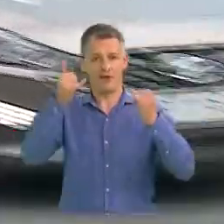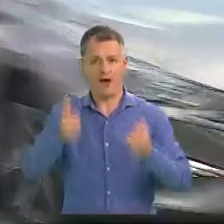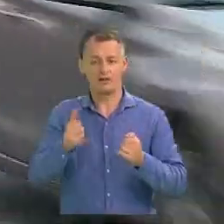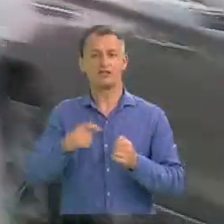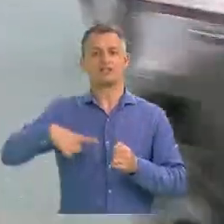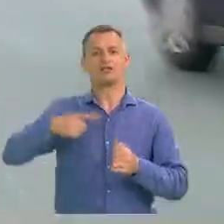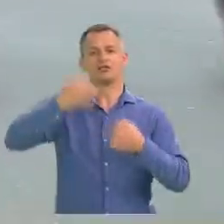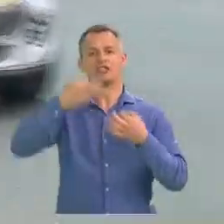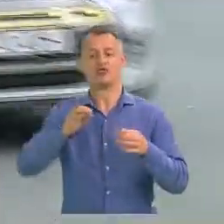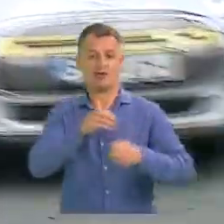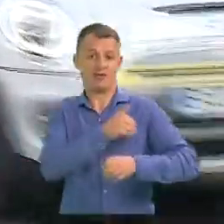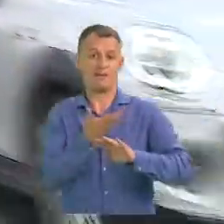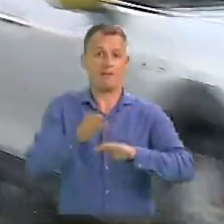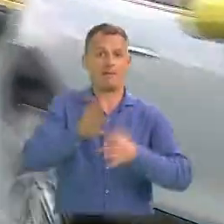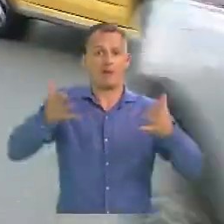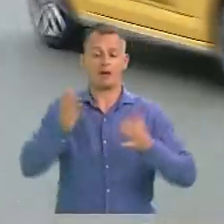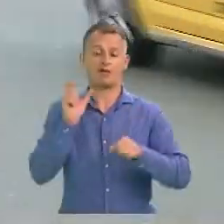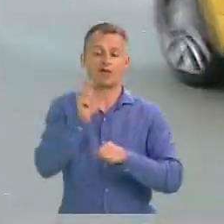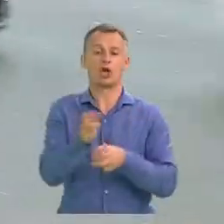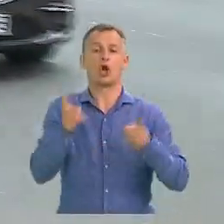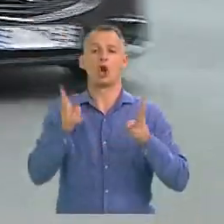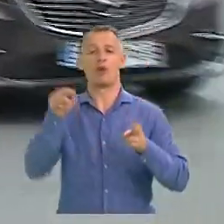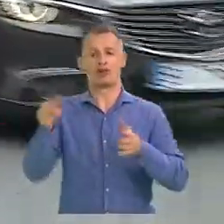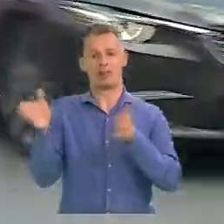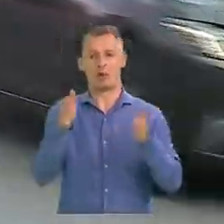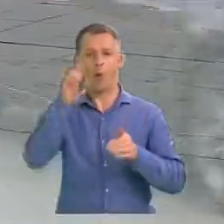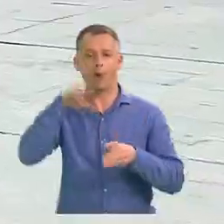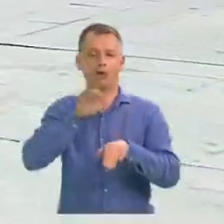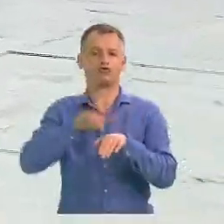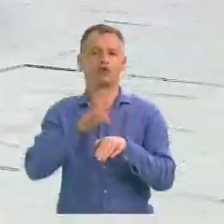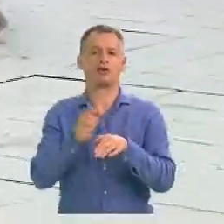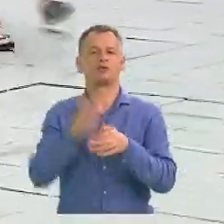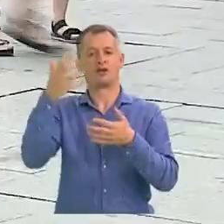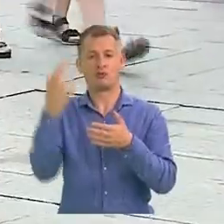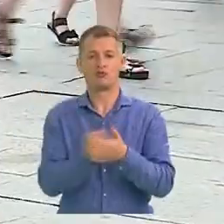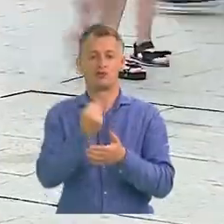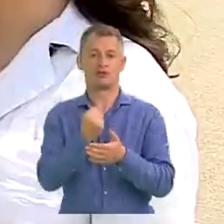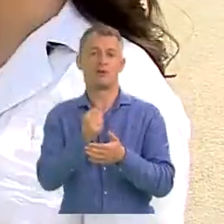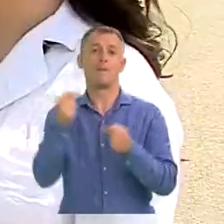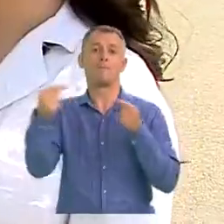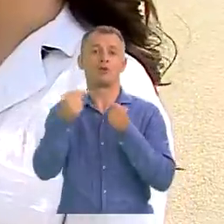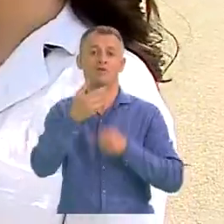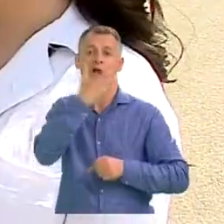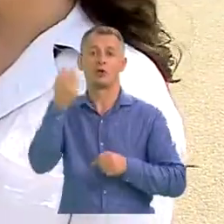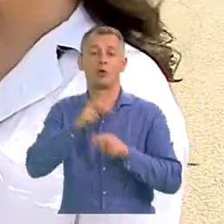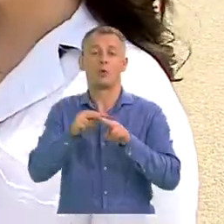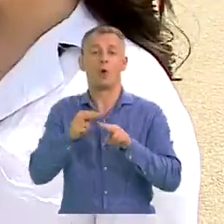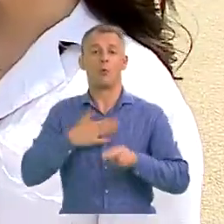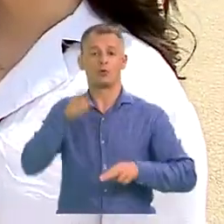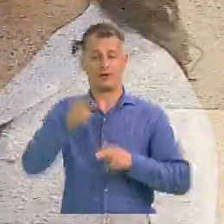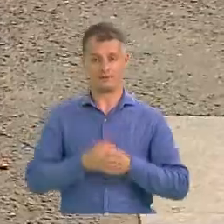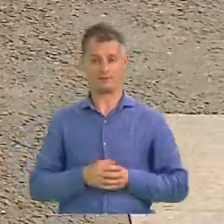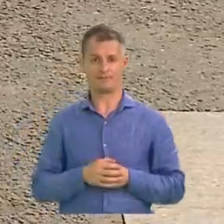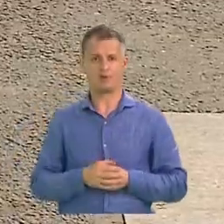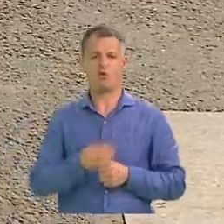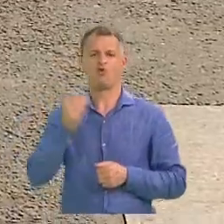și cu 10 grade mai mari față de normalul perioadei. Oamenii au încercat să facă față căldurii cum au putut. Foarte neplăcut, nu că așa.